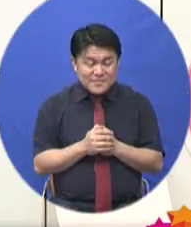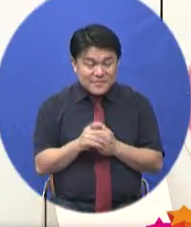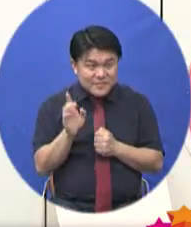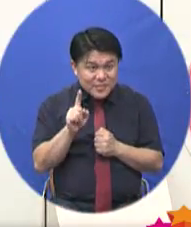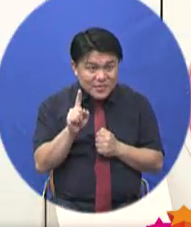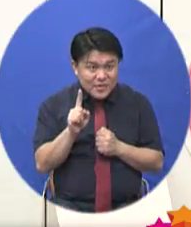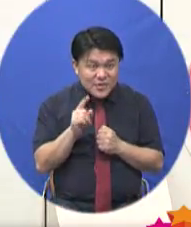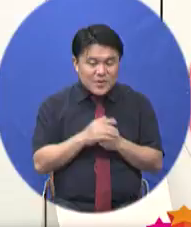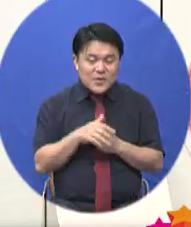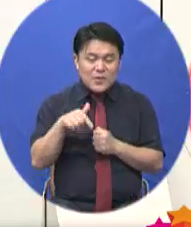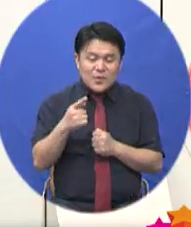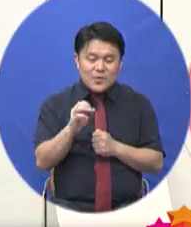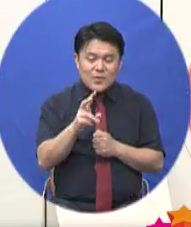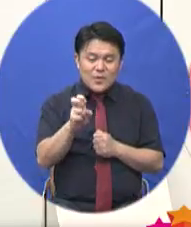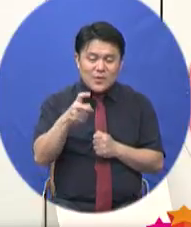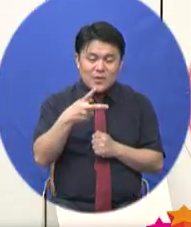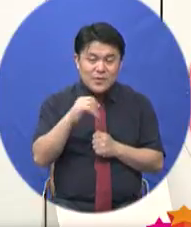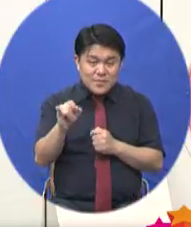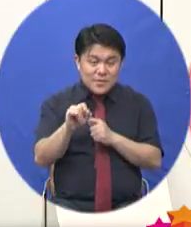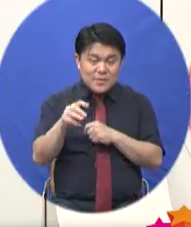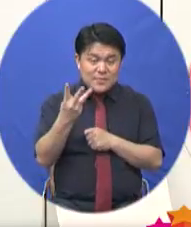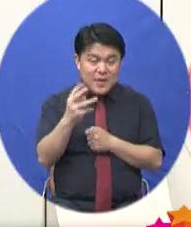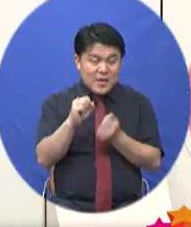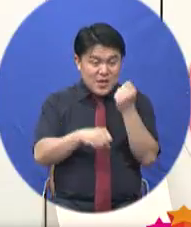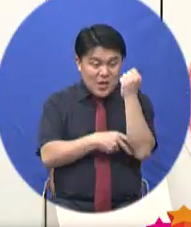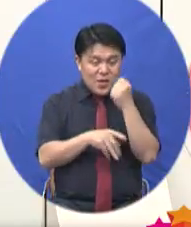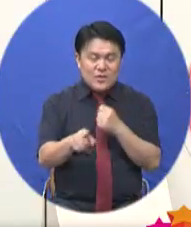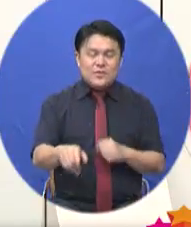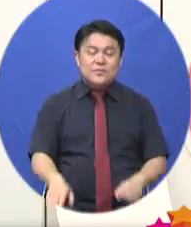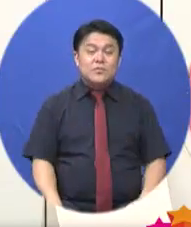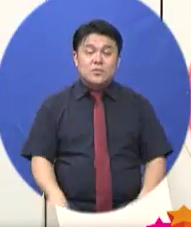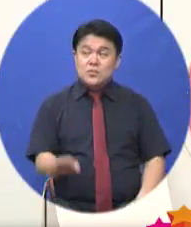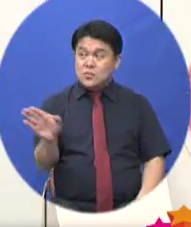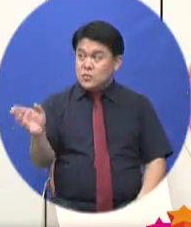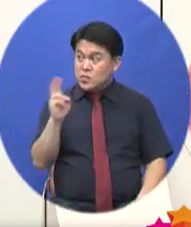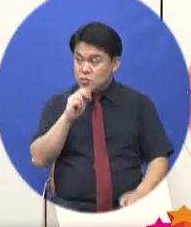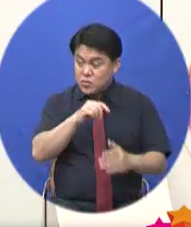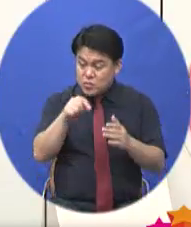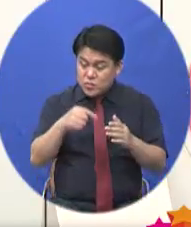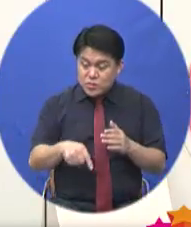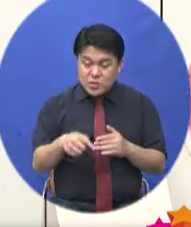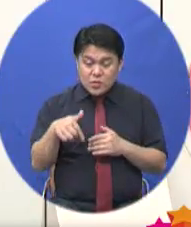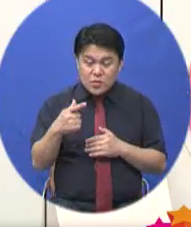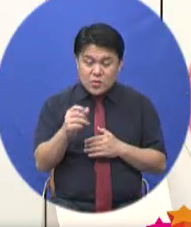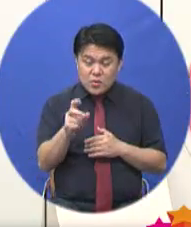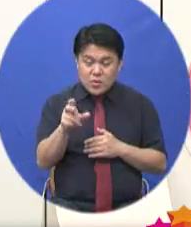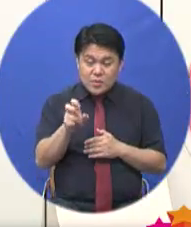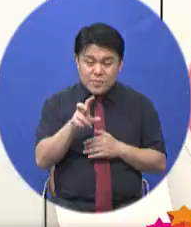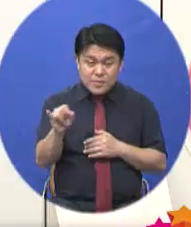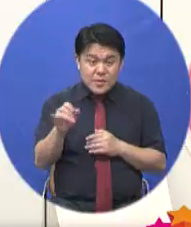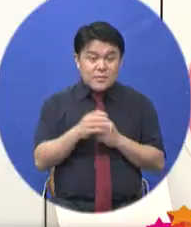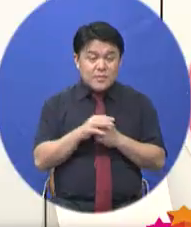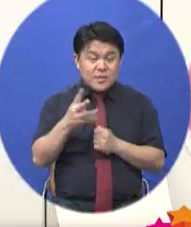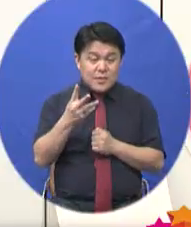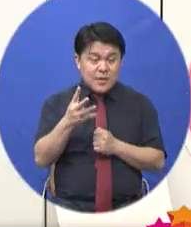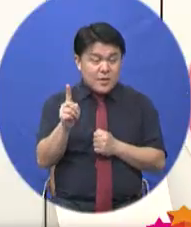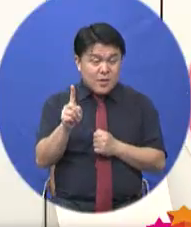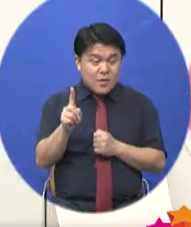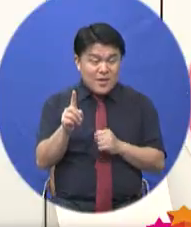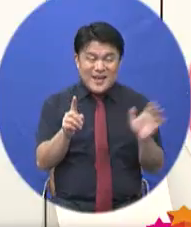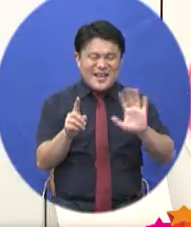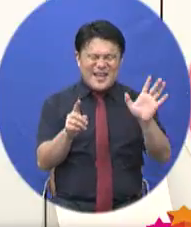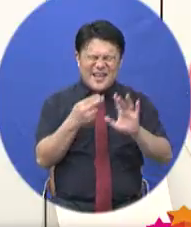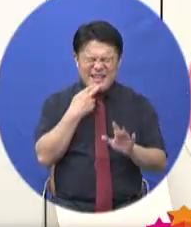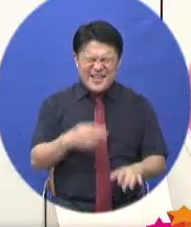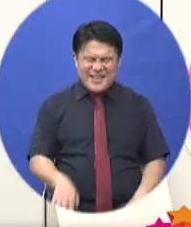300석. 공양미 300석. 김용만 네. 선생님 노래 중에서 공양미 300석 있으세요? 공양미 300석은 없고요. 네.